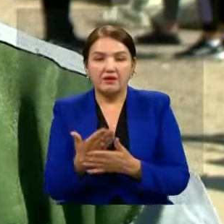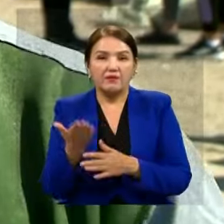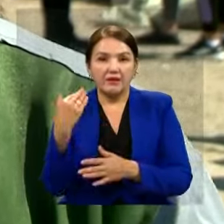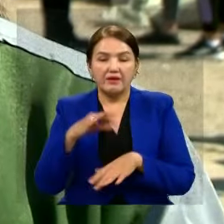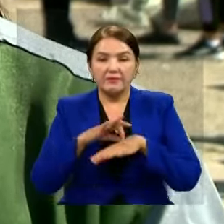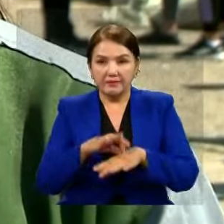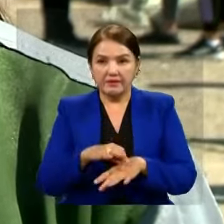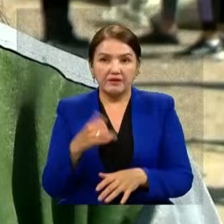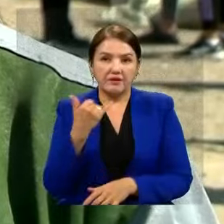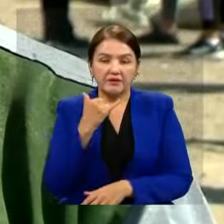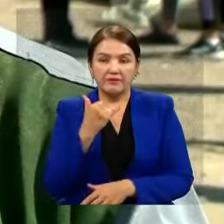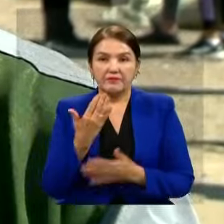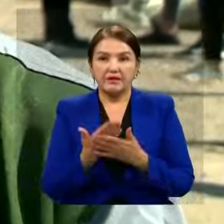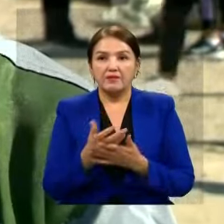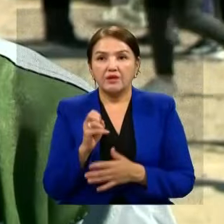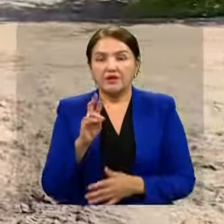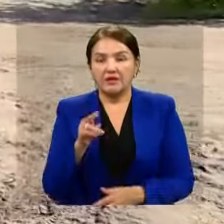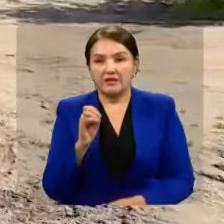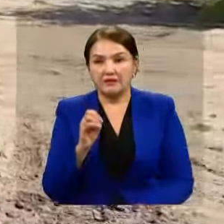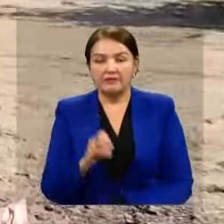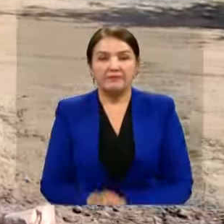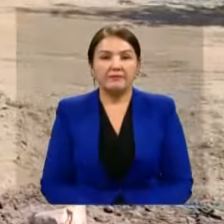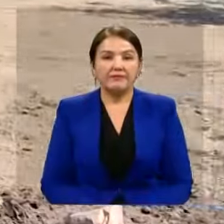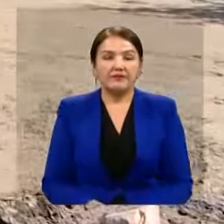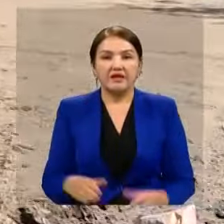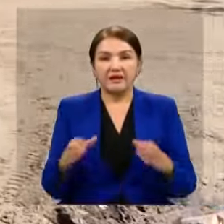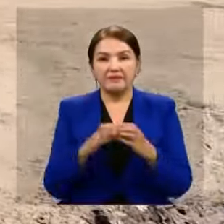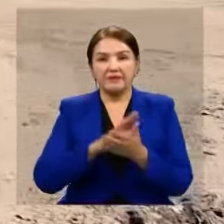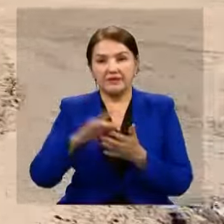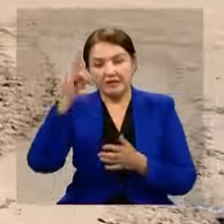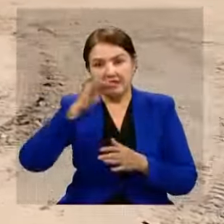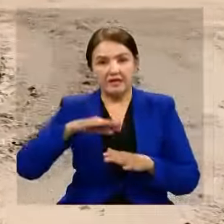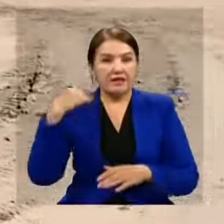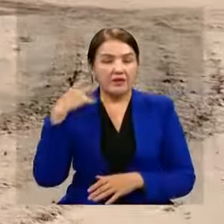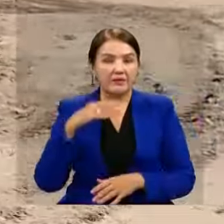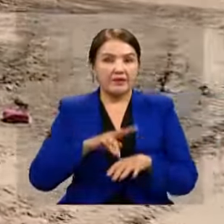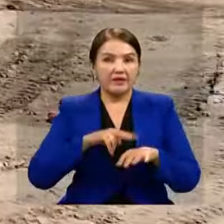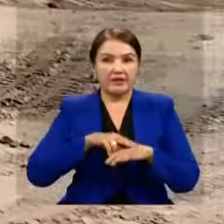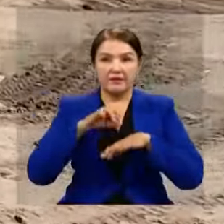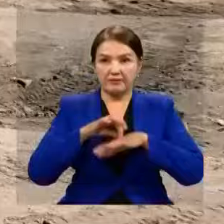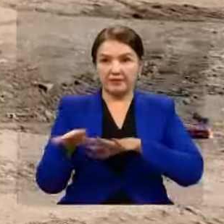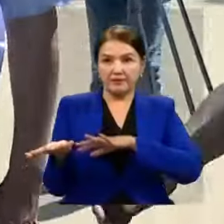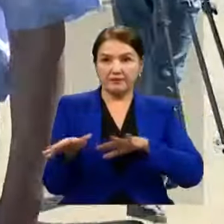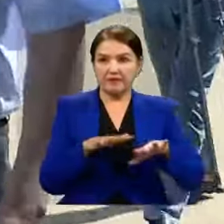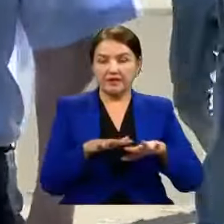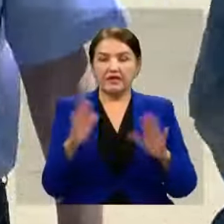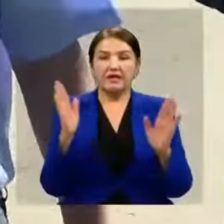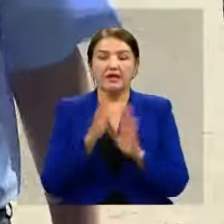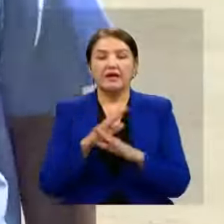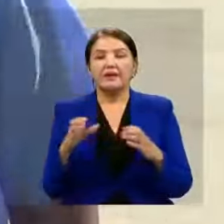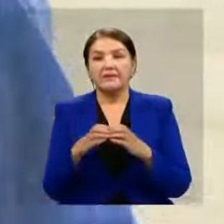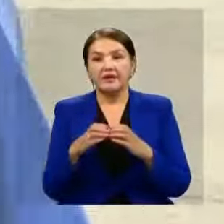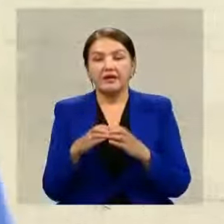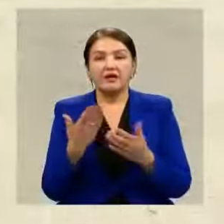мы проводили субботники Маржан Булаки. А в рамках акции «Таза Казахстана» тюбинские стражи порядка провели профилактическое мероприятие «Экопатруль».